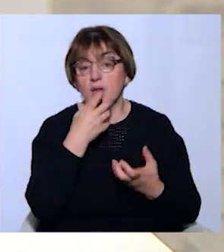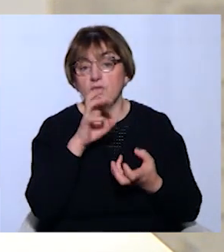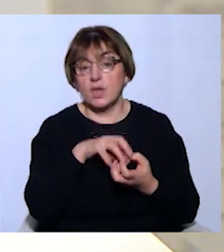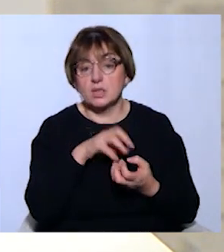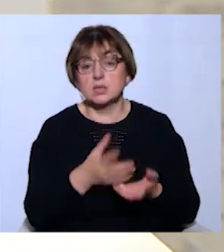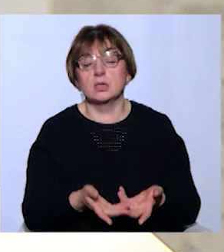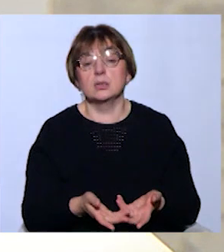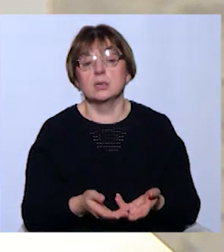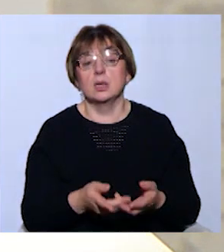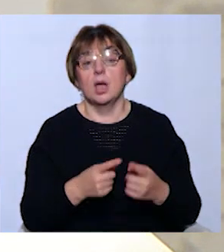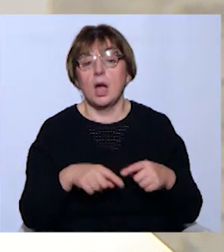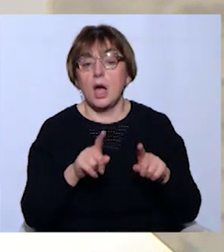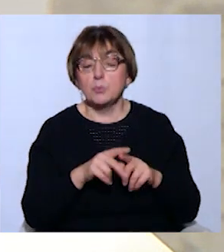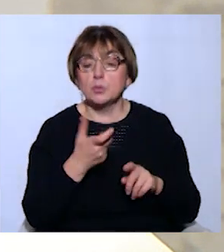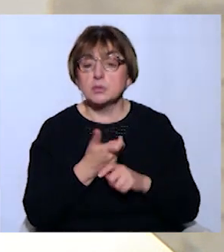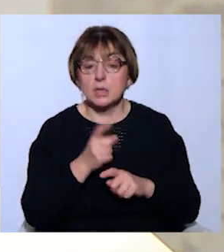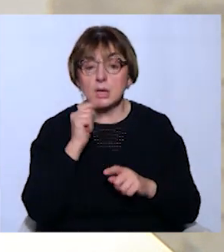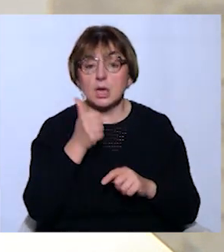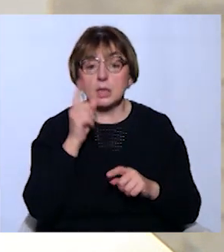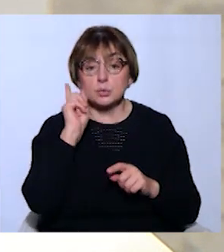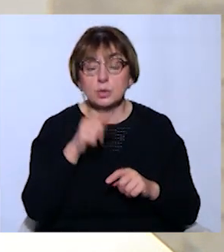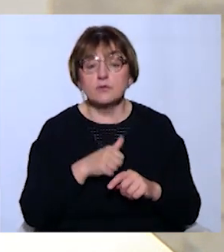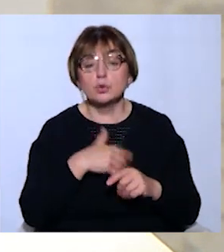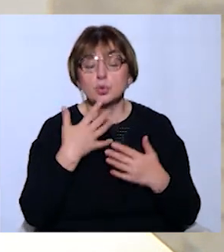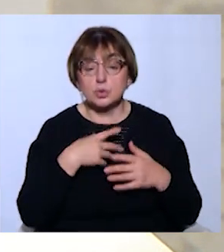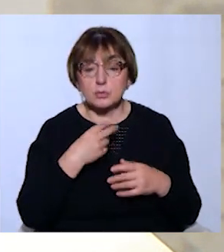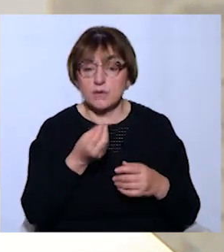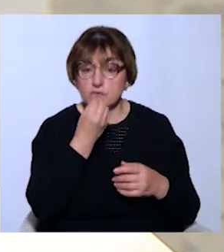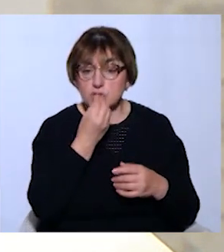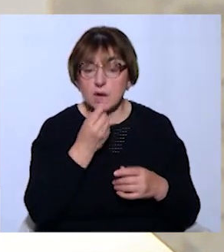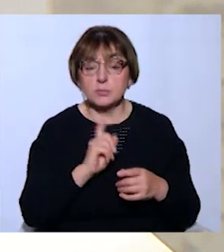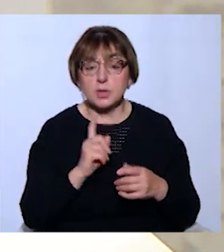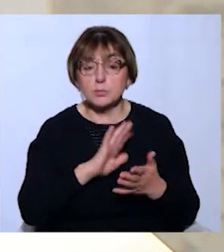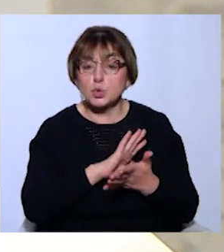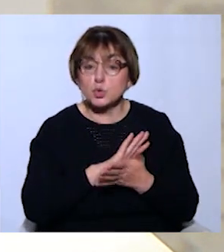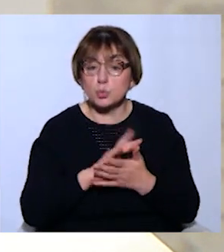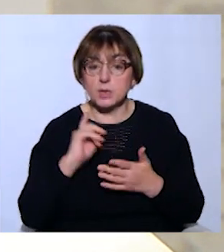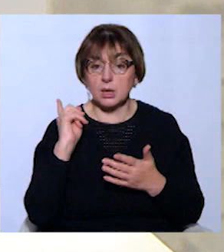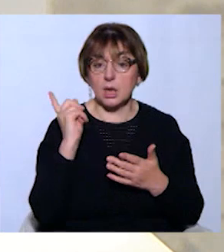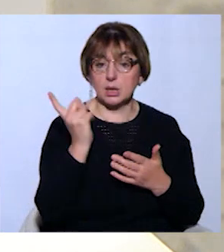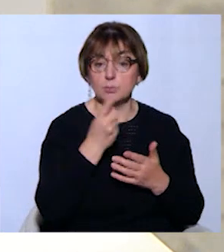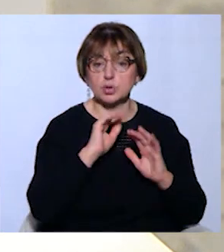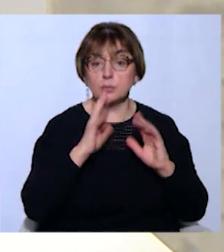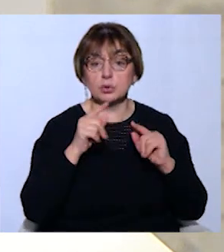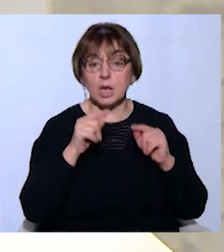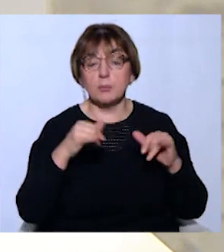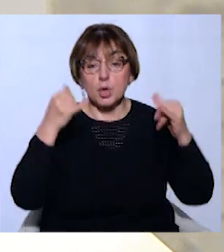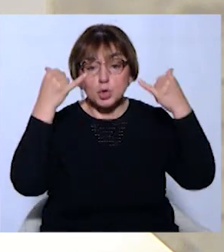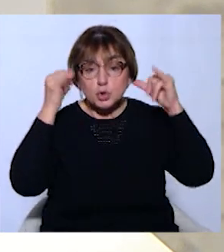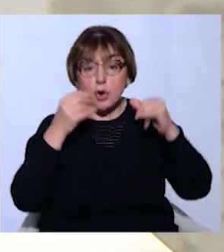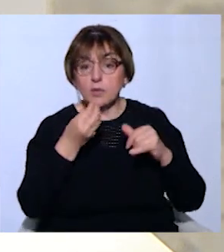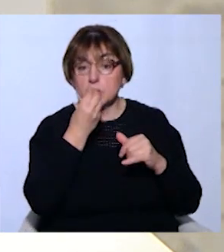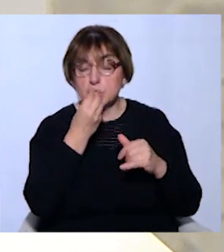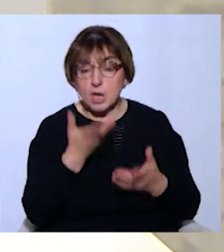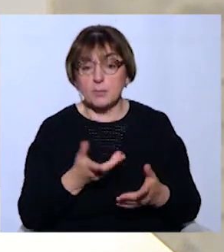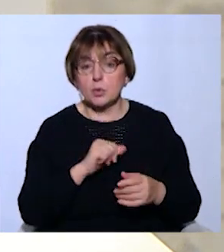ასე შემდეგ. ამიტომ ძალიან კარგად უნდა ვიცოდეთ, როდესაც ვიკვებებით, რამდენად სუფთა გარემოში მოხდა ამ ცხოველის გამოკვება და